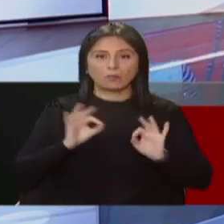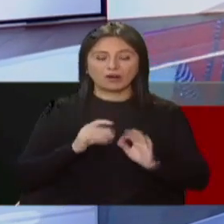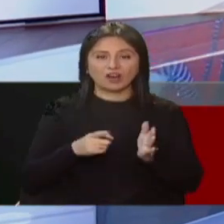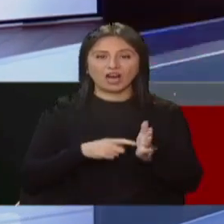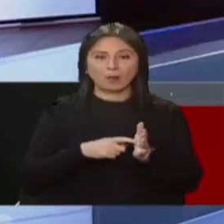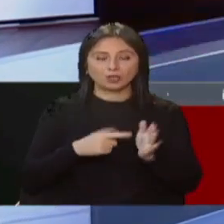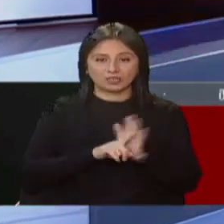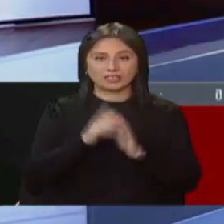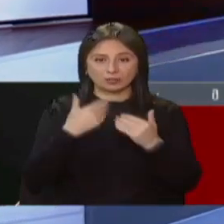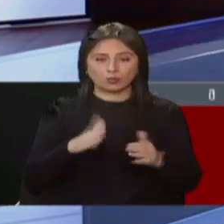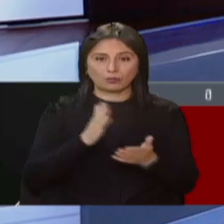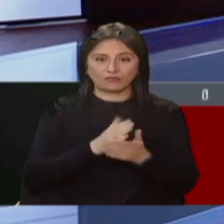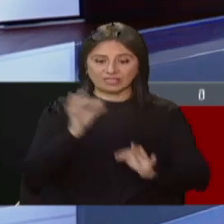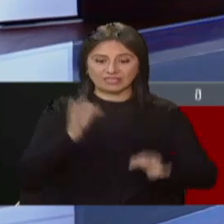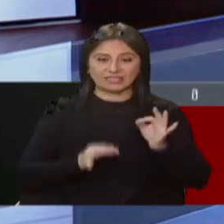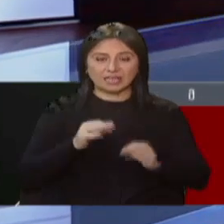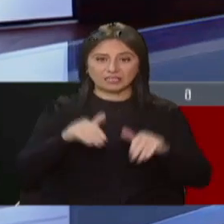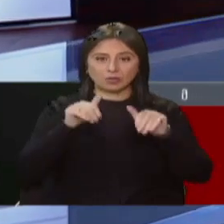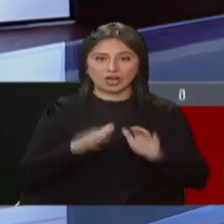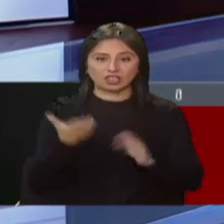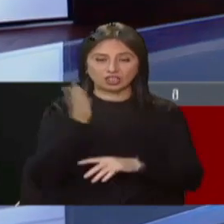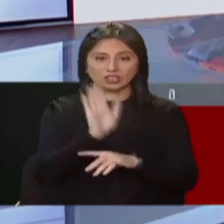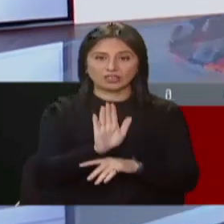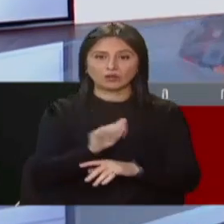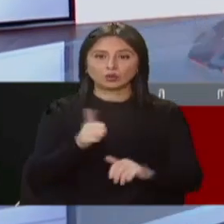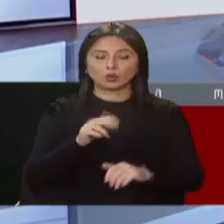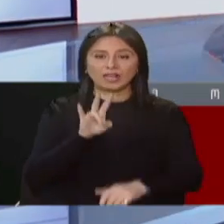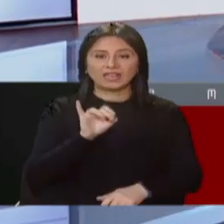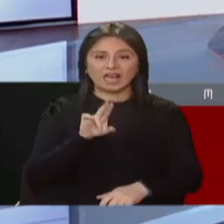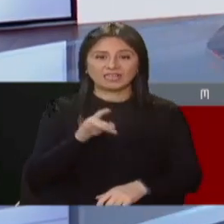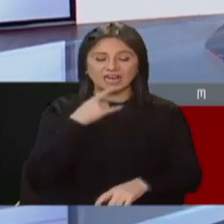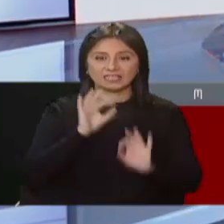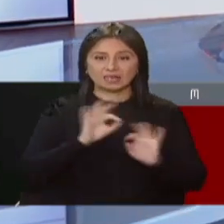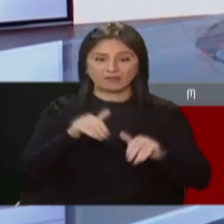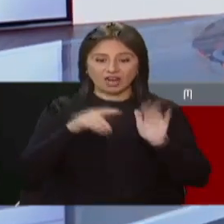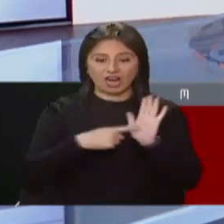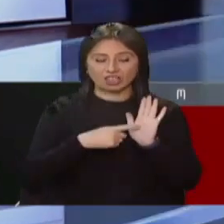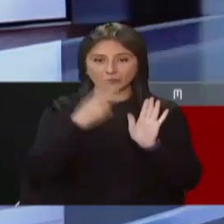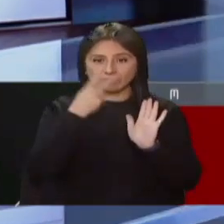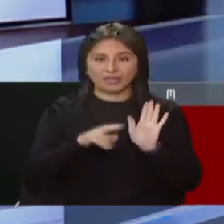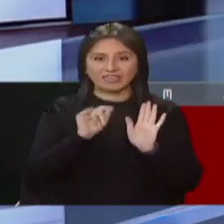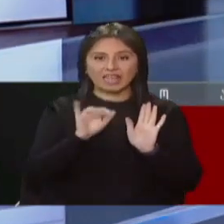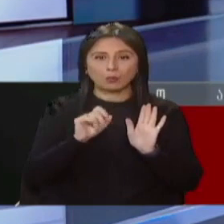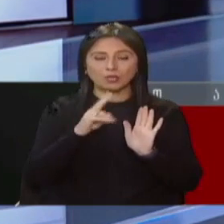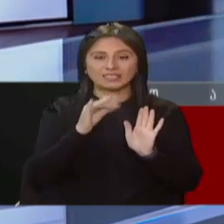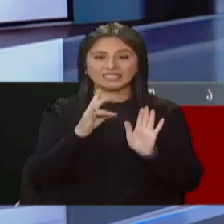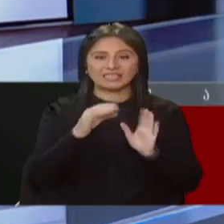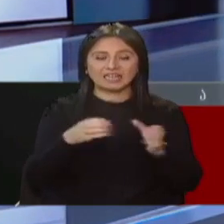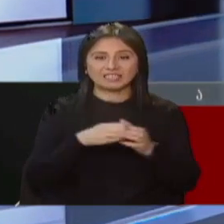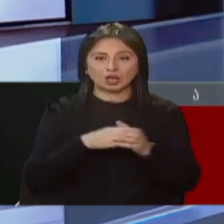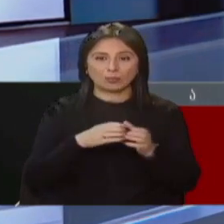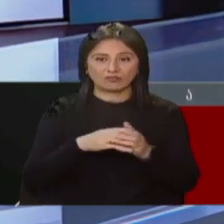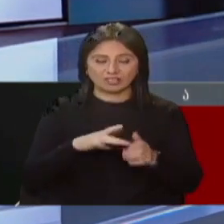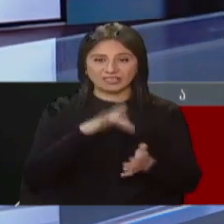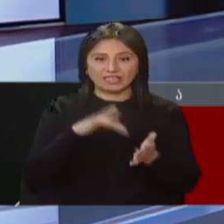gamozeba ukve daqebuli aqvs da sasamartlos ganchineba tsaradgina. Rogorc Nadiradzem ganmarta ganchinebis mikhedvit Temuras Tsinaridzis kompaniya